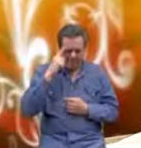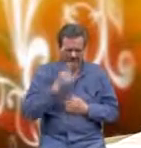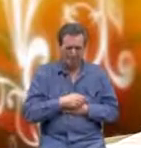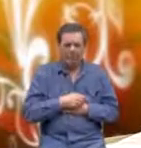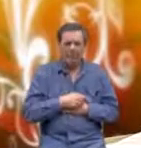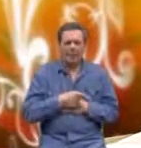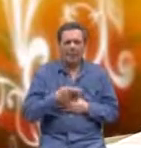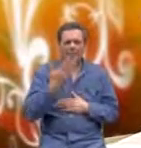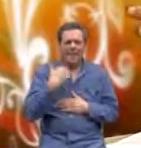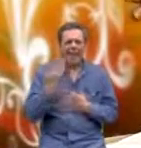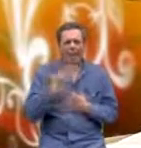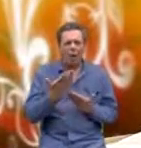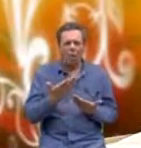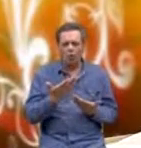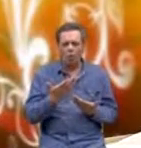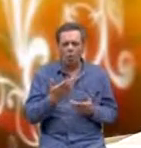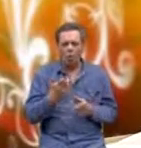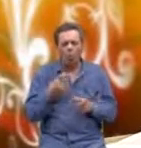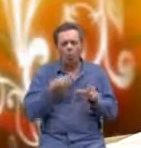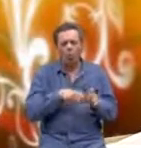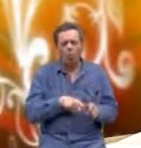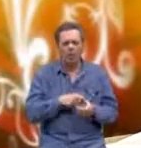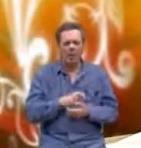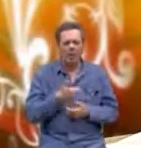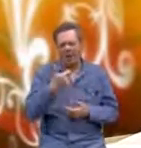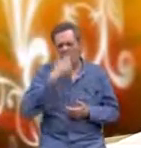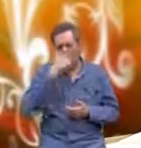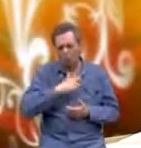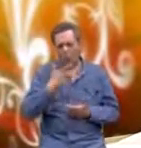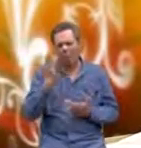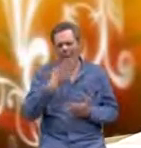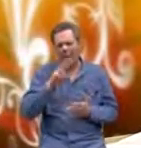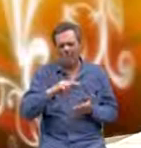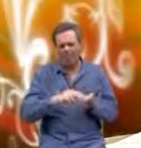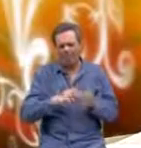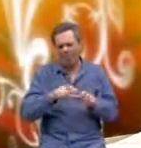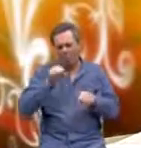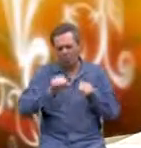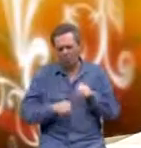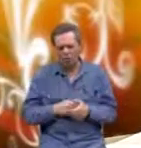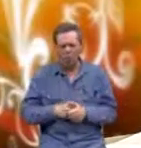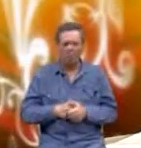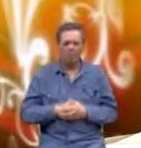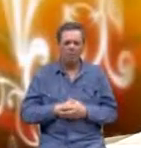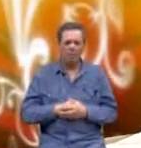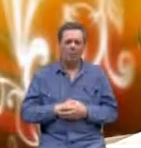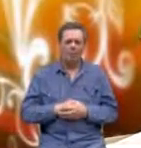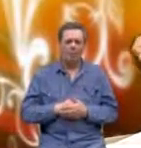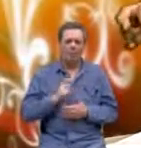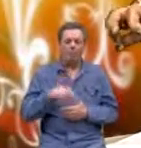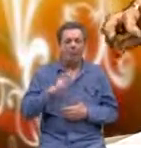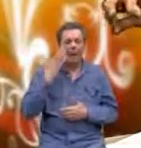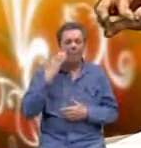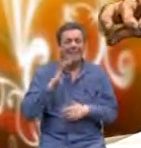da prije nego što uopće uključite jednu osobu koja ima problem u ponašanju, u nečemu, mora